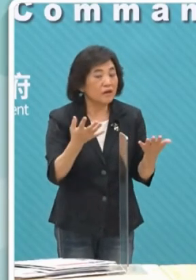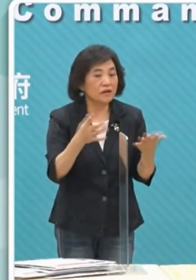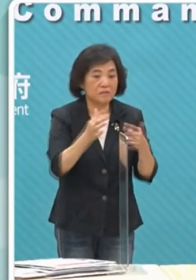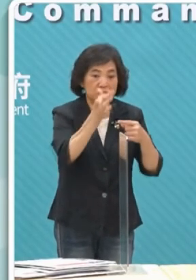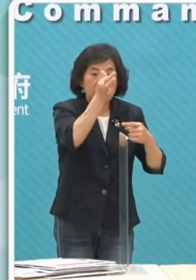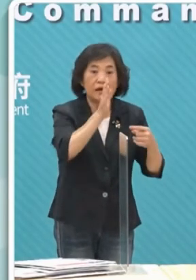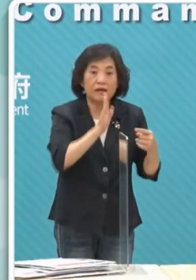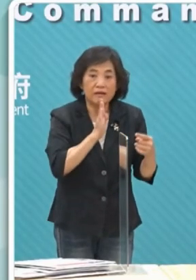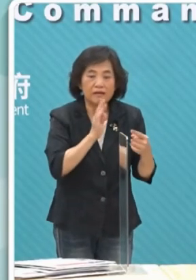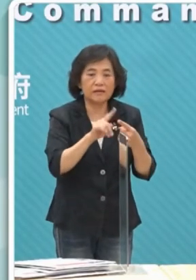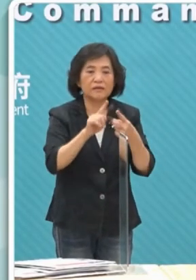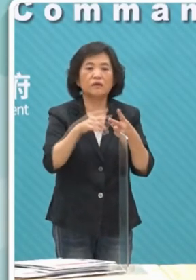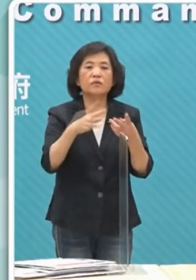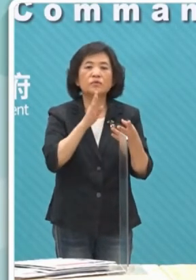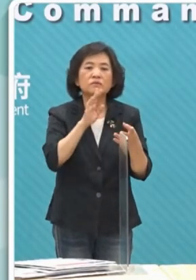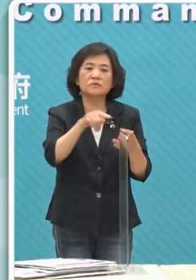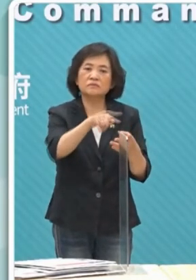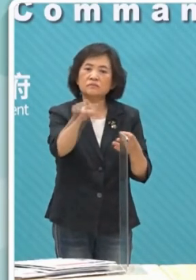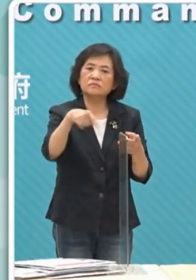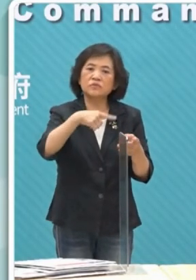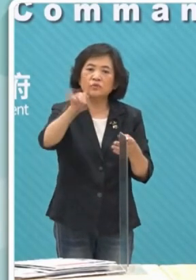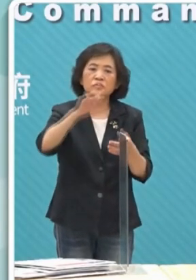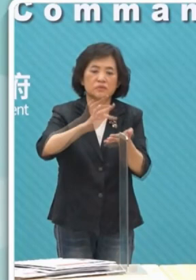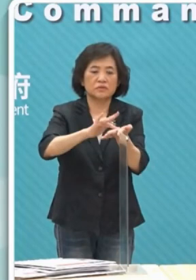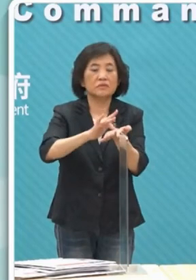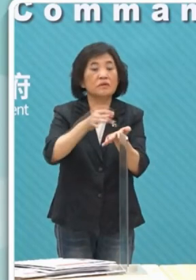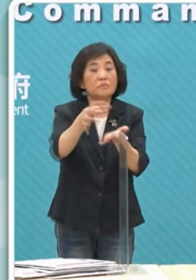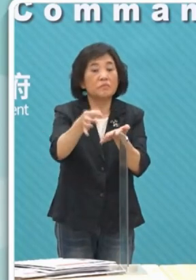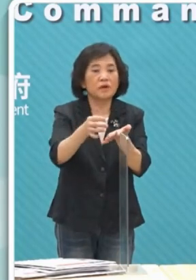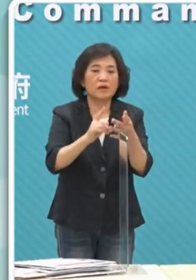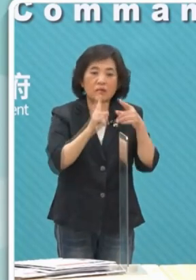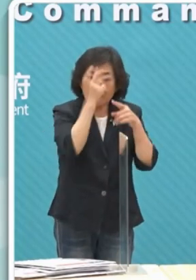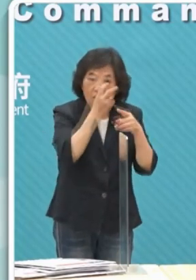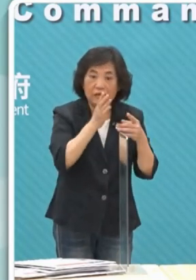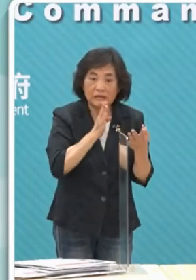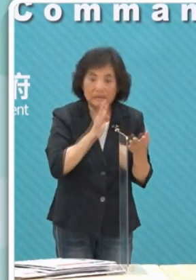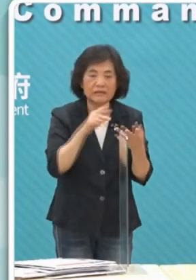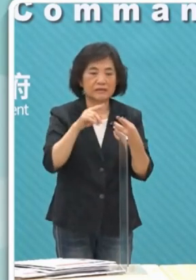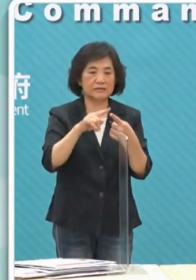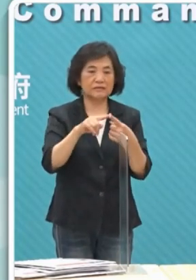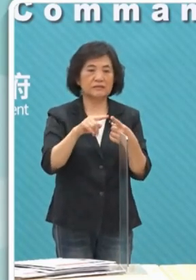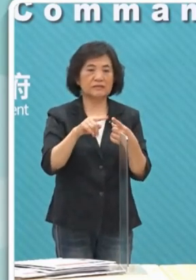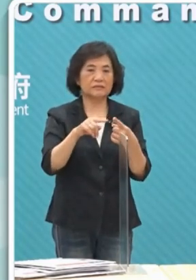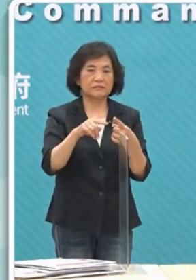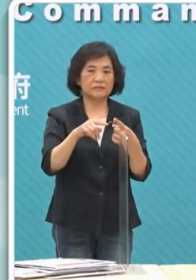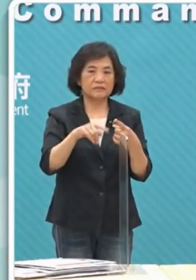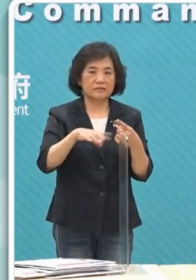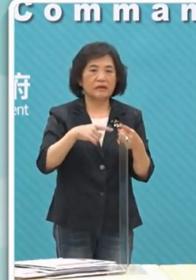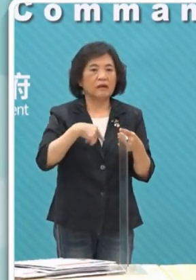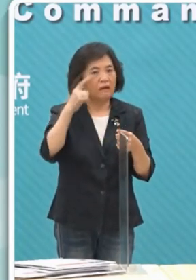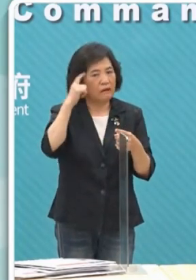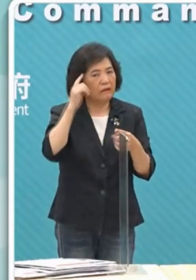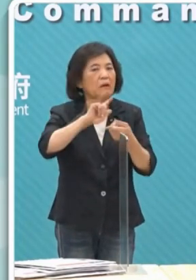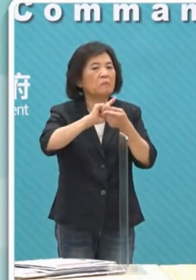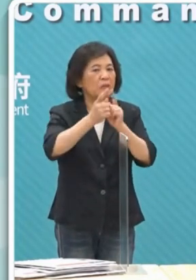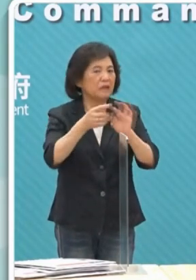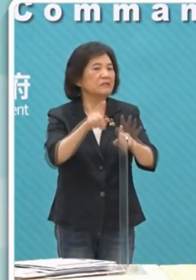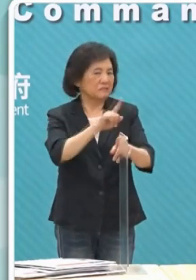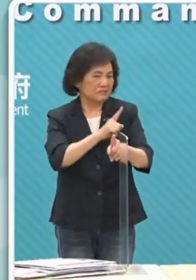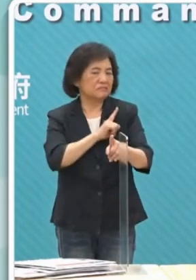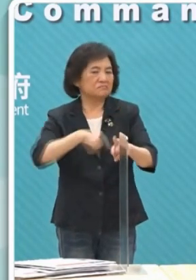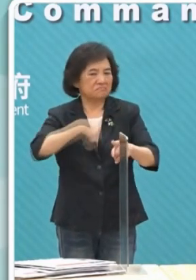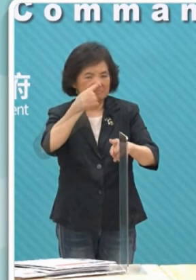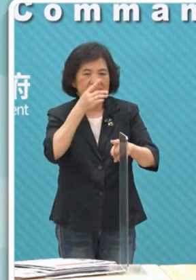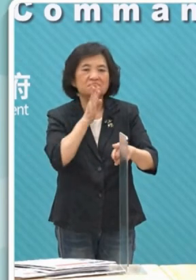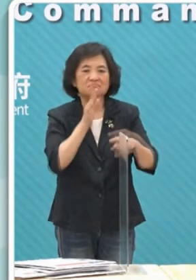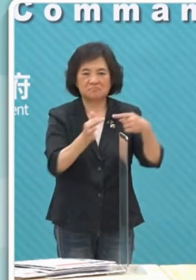阳性，那或者是一般的民众去了药房买了快筛剂也筛了阳性，那大部分就先把自己当成90%都应该是确